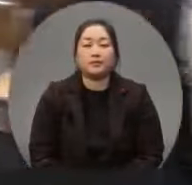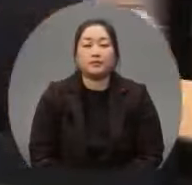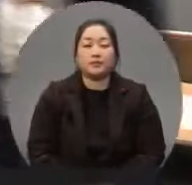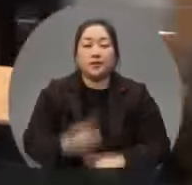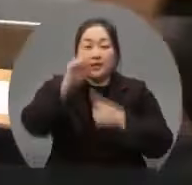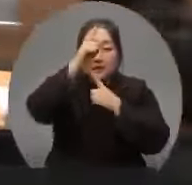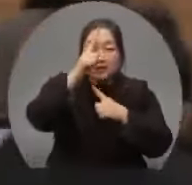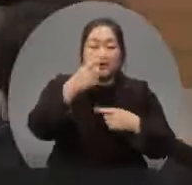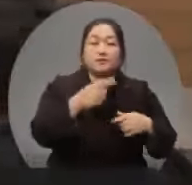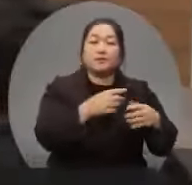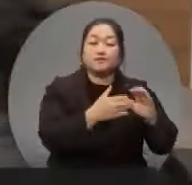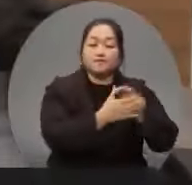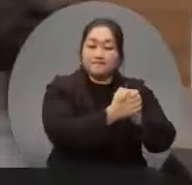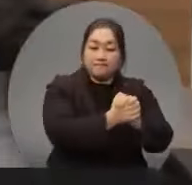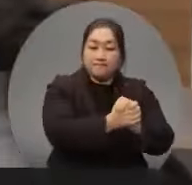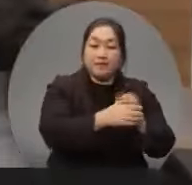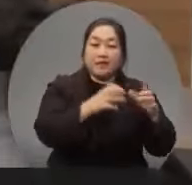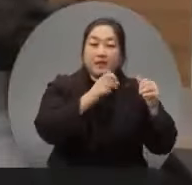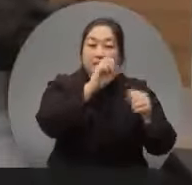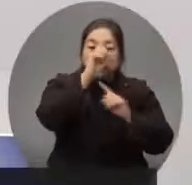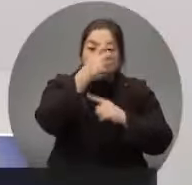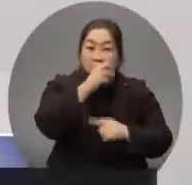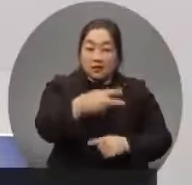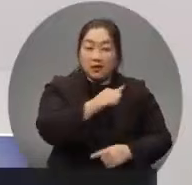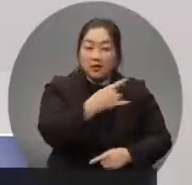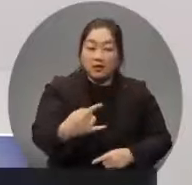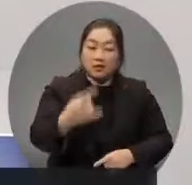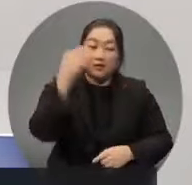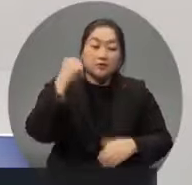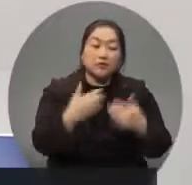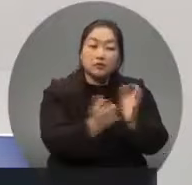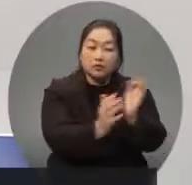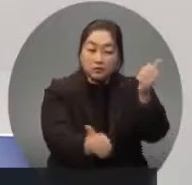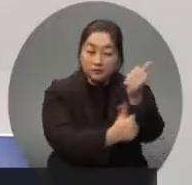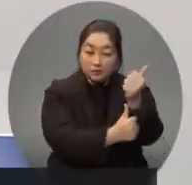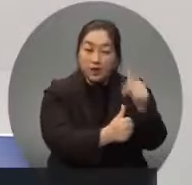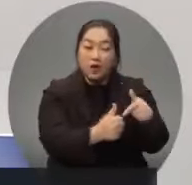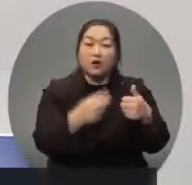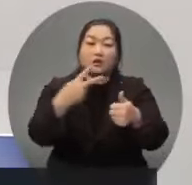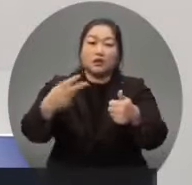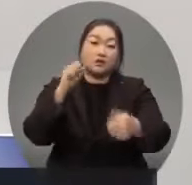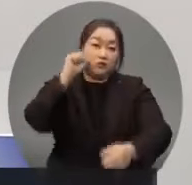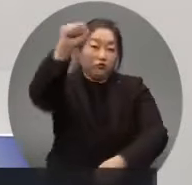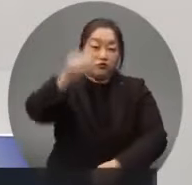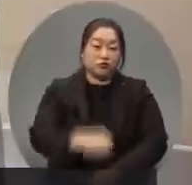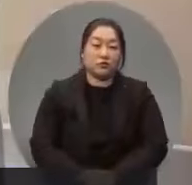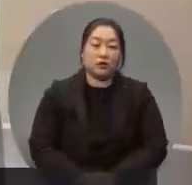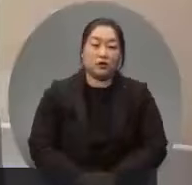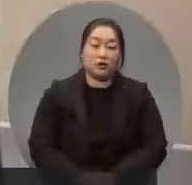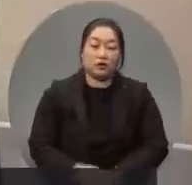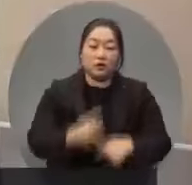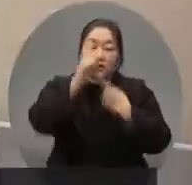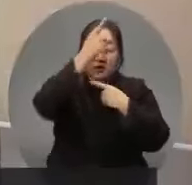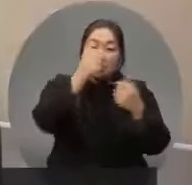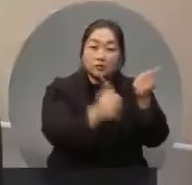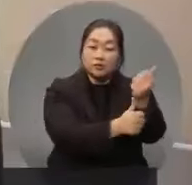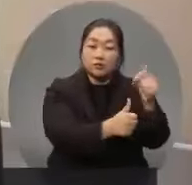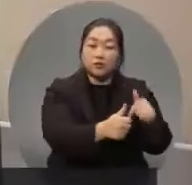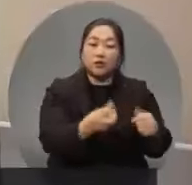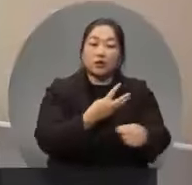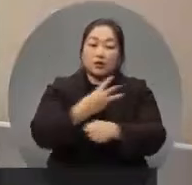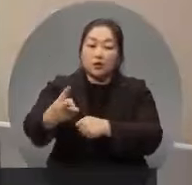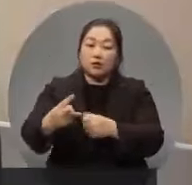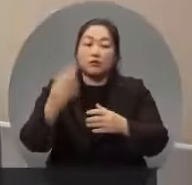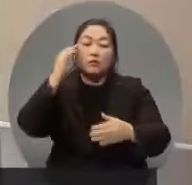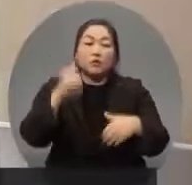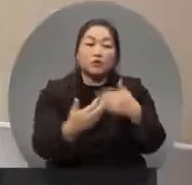이재명 대표의 측근 이현희 민주연구원 부원장이 청주 흥덕 출마를 선언했습니다. 이 부원장은 3년 뒤 민주당이